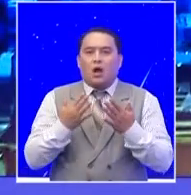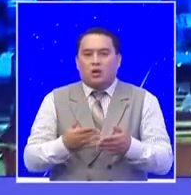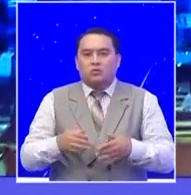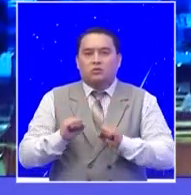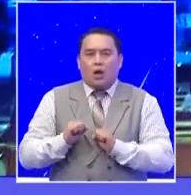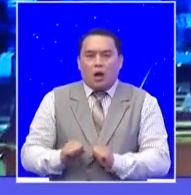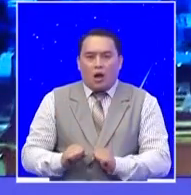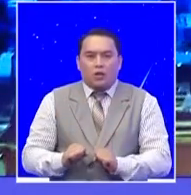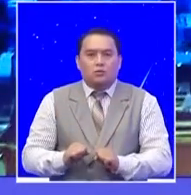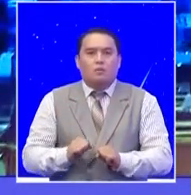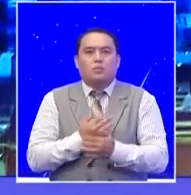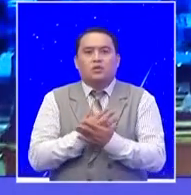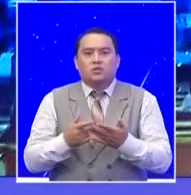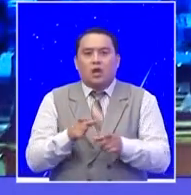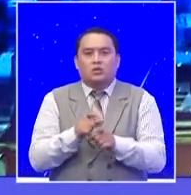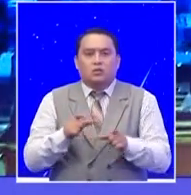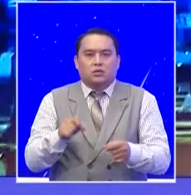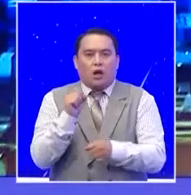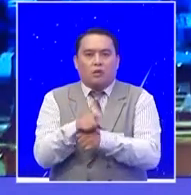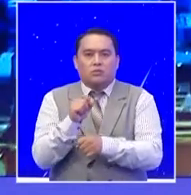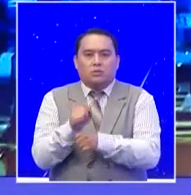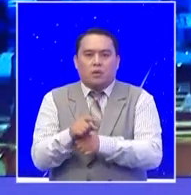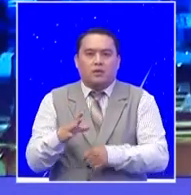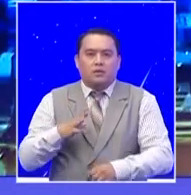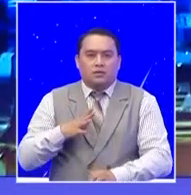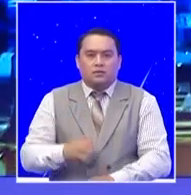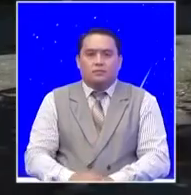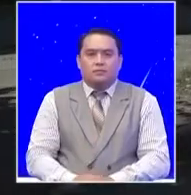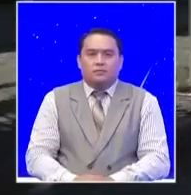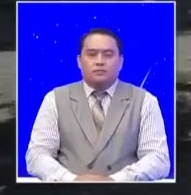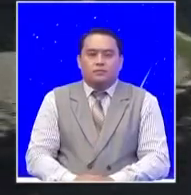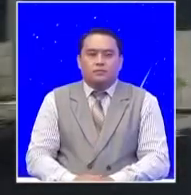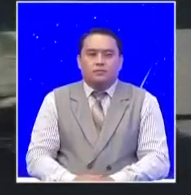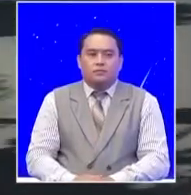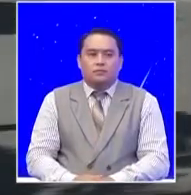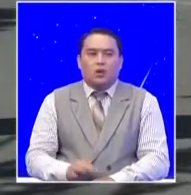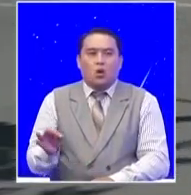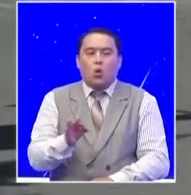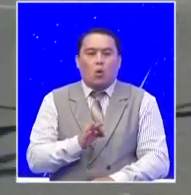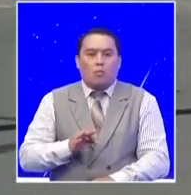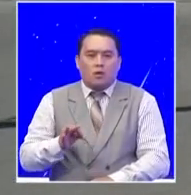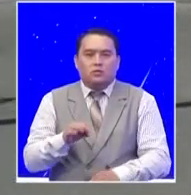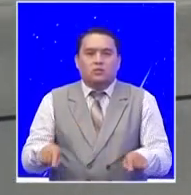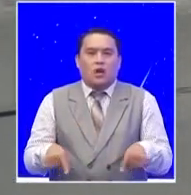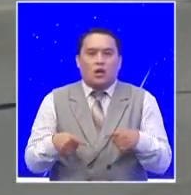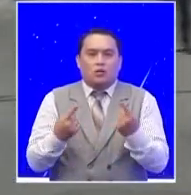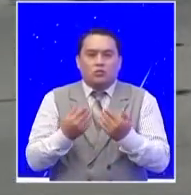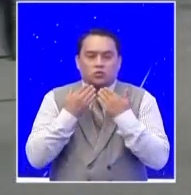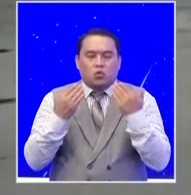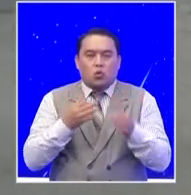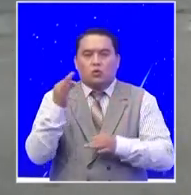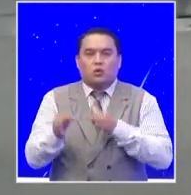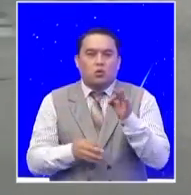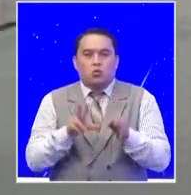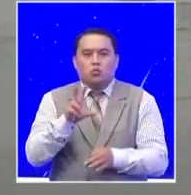талаптарды сақтауда салғырттық танытқан бірқатарына нақты тапсырмалар берді. Облыста эпитахуал жақсарып келеді. Соңғы тәулікте 300-ден